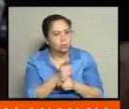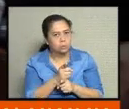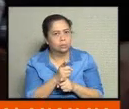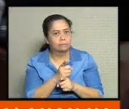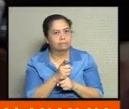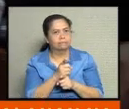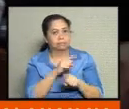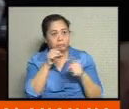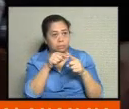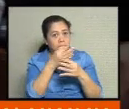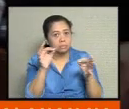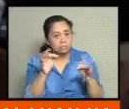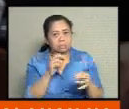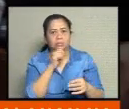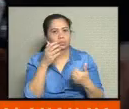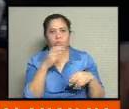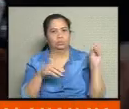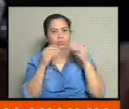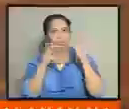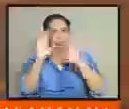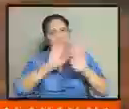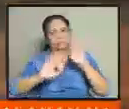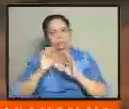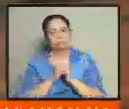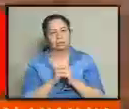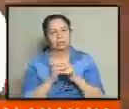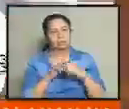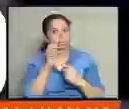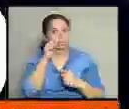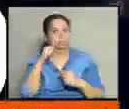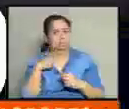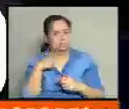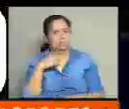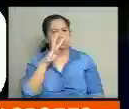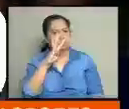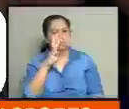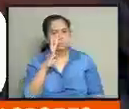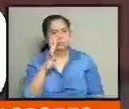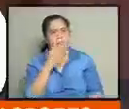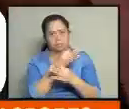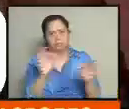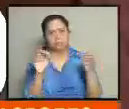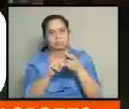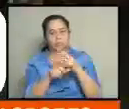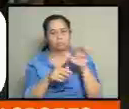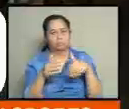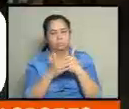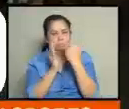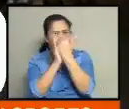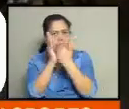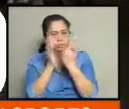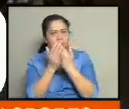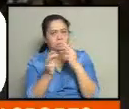na paglaya nila wala silang magiging problema din. Mula kagabi, nasa 40 na ang nakalaya sa mga naabsuelto.